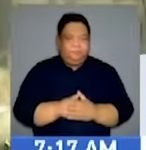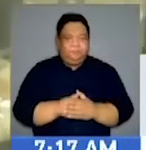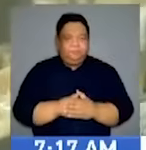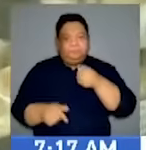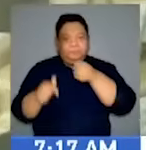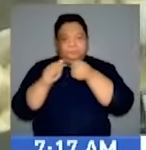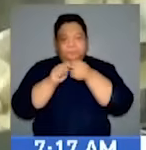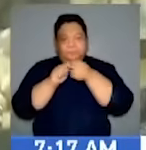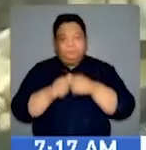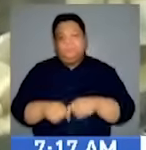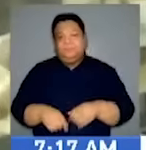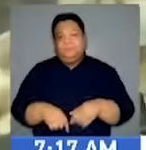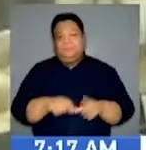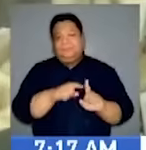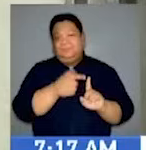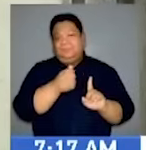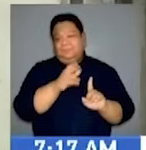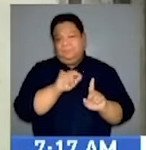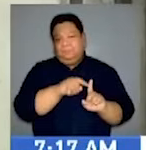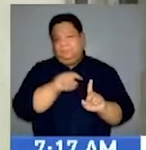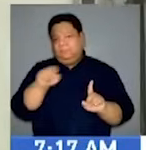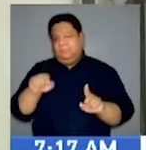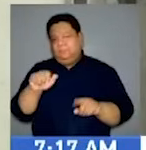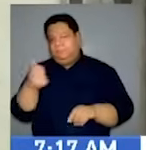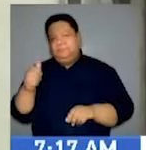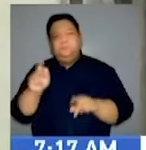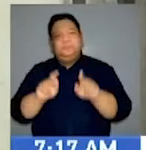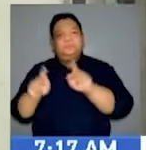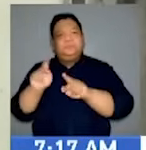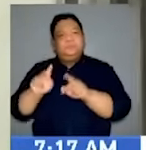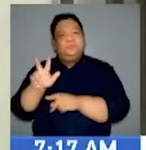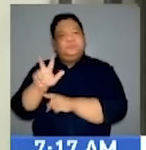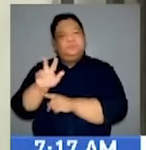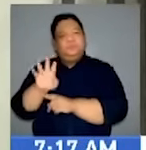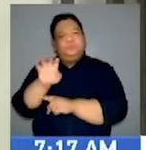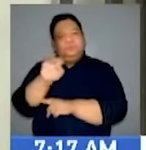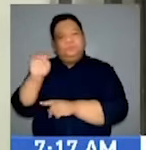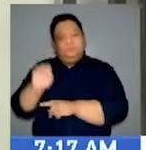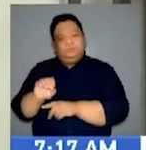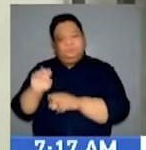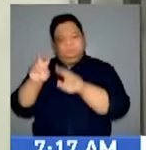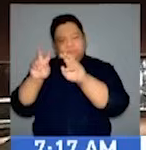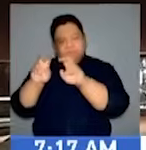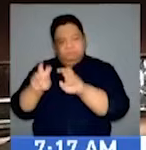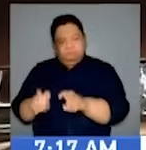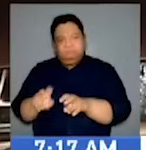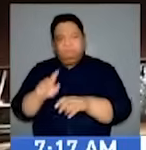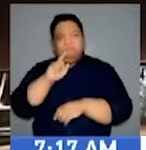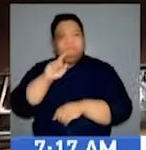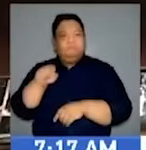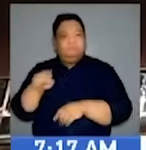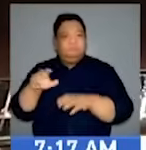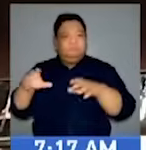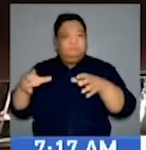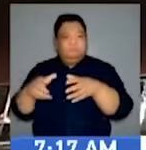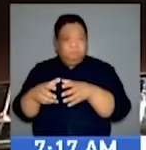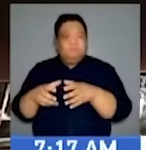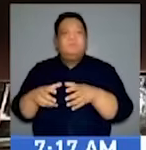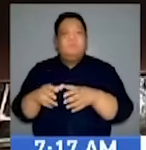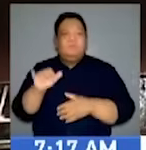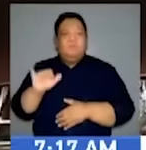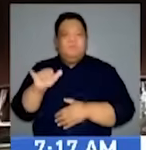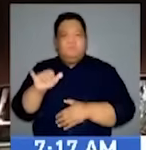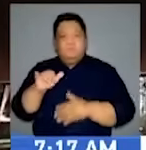ng mga respondents ng Consumer Pulse Study ng global information company na TransUnion ang nagsabing tinututukan nila ang pagbabayad